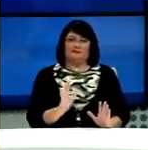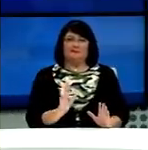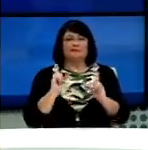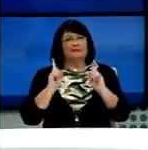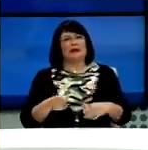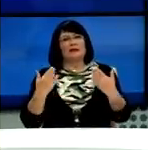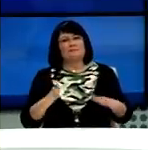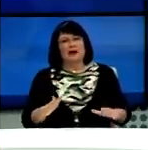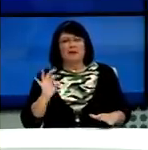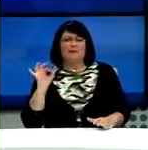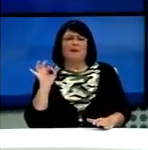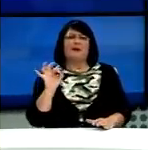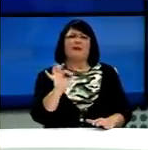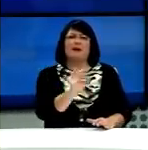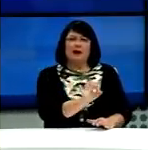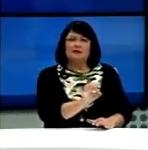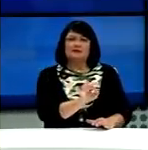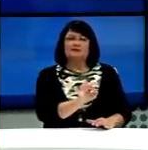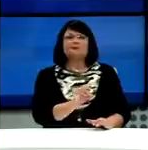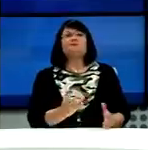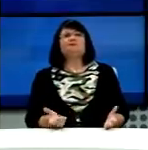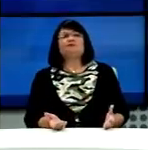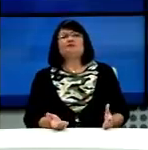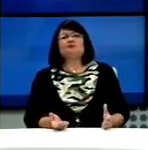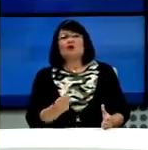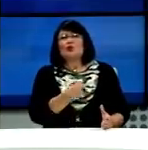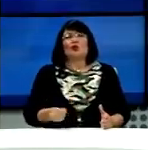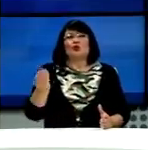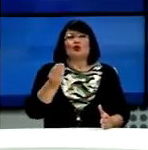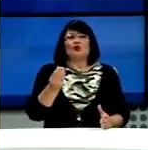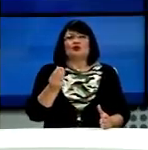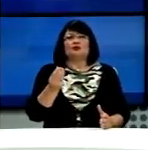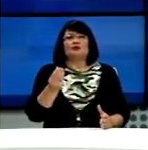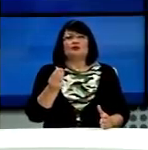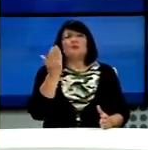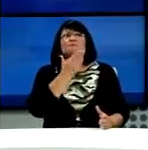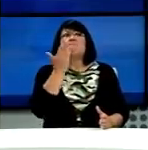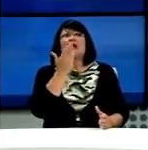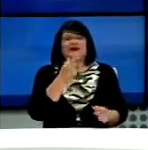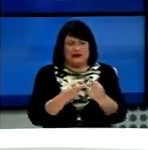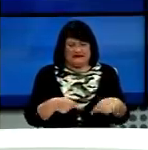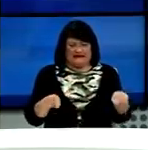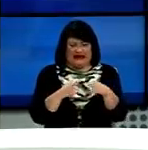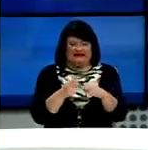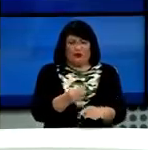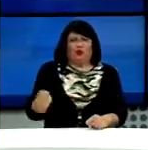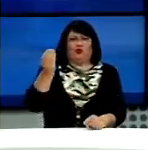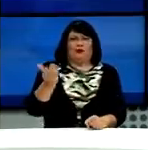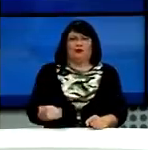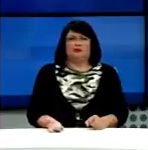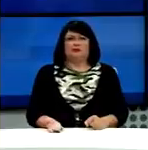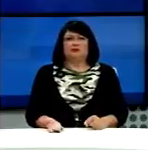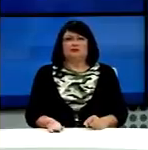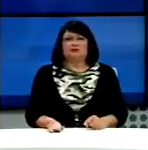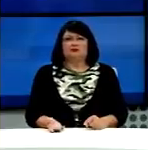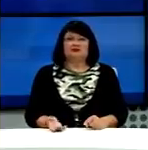Αποφασίζετε εν μέσω πανδημίας να έχουμε περισσότερους αντί λιγότερους μαθητές ανά τάξη. Δεν ξέρω